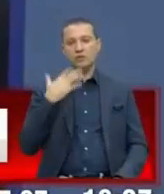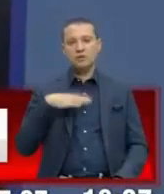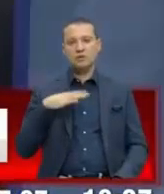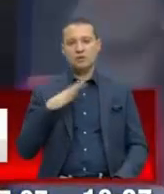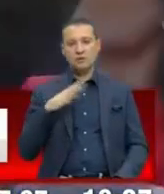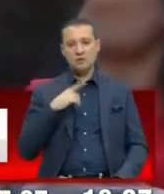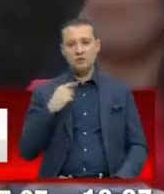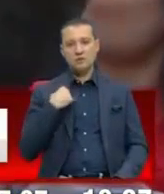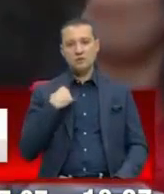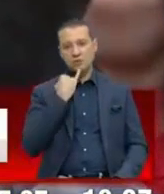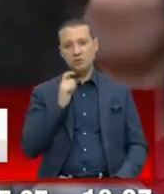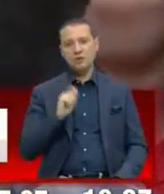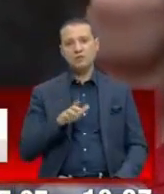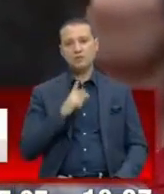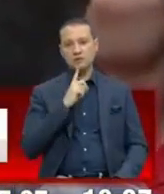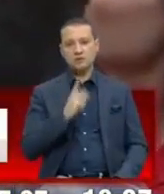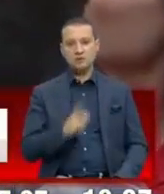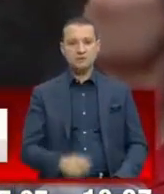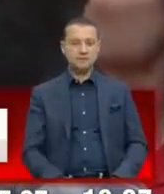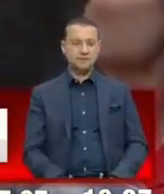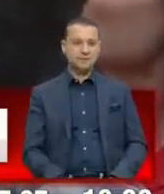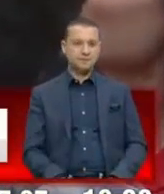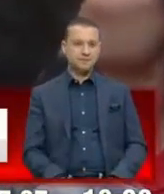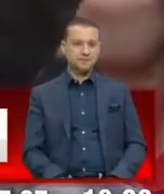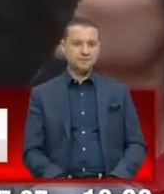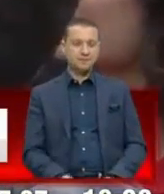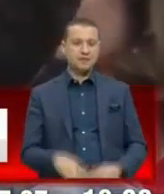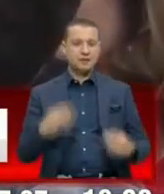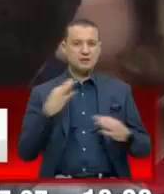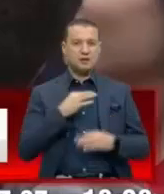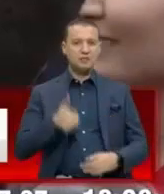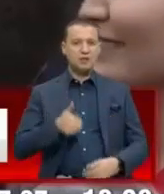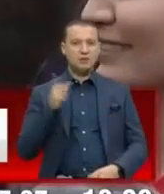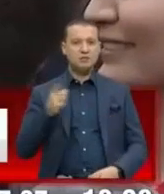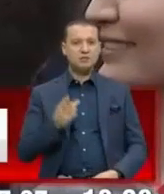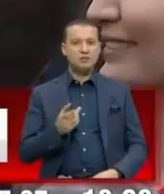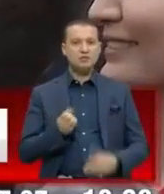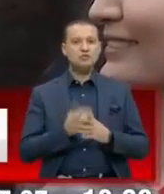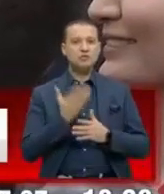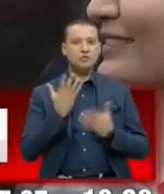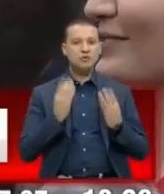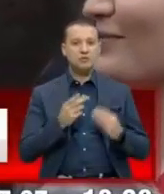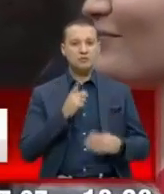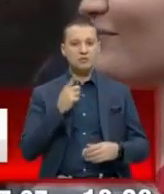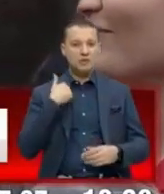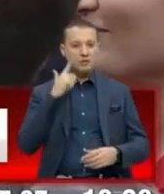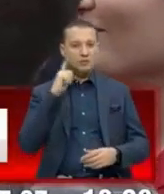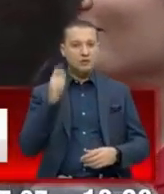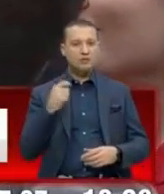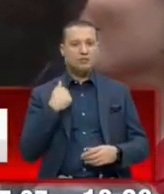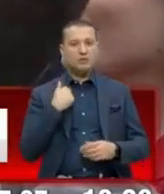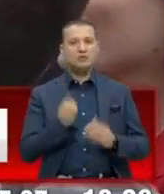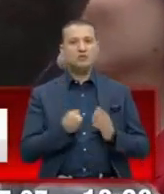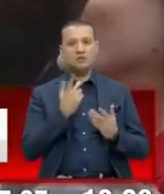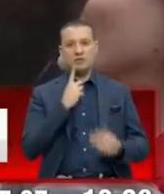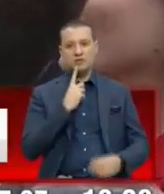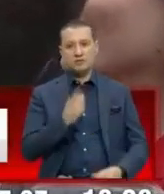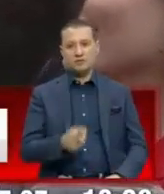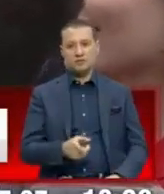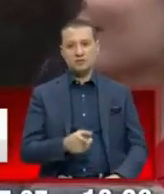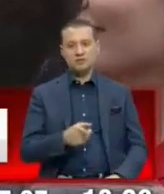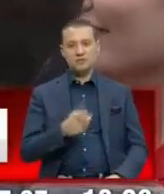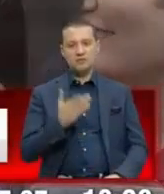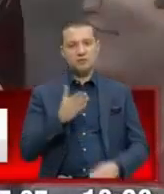var dedik, biz torpil işine falan pek bakmayız yani. Hem Sayın Bakanımıza da çıkmamış. He? Bakanımıza da çıkmamış. Ben başvurdum, bana çıkmadı Sayın Bakanım.